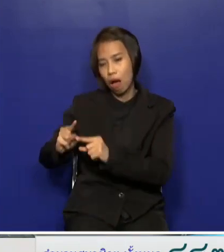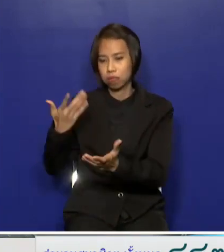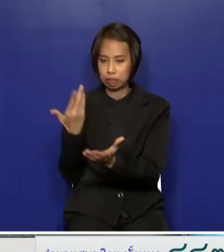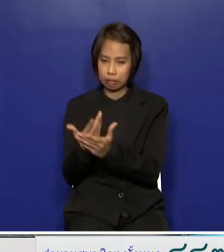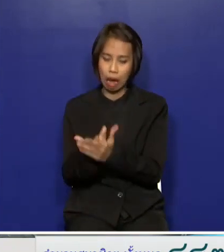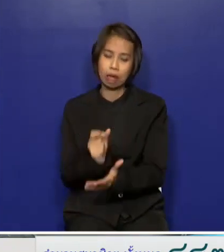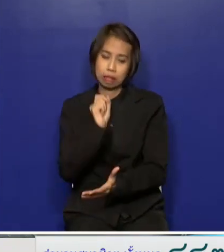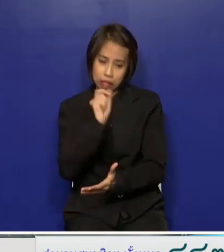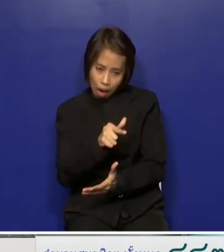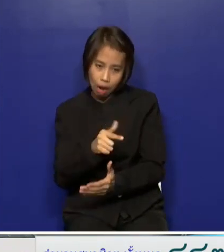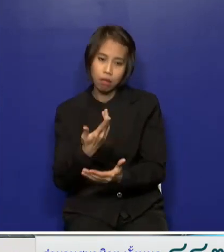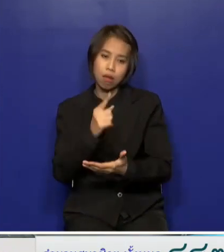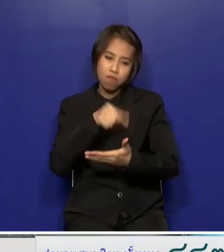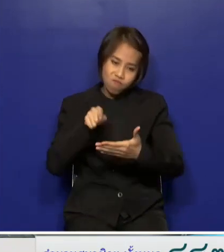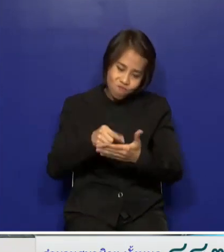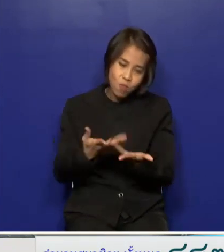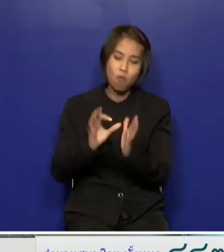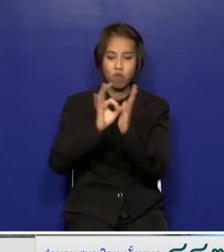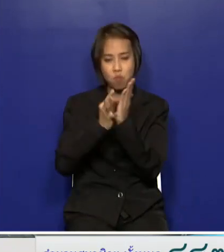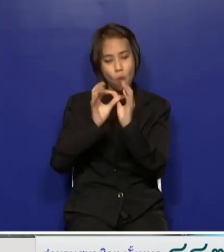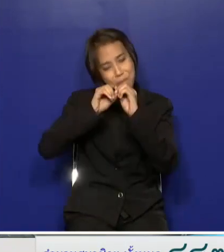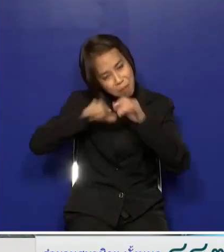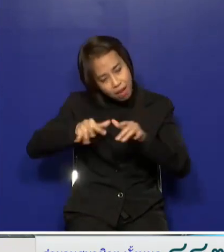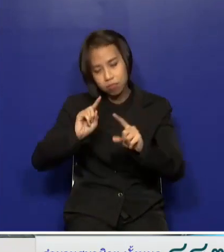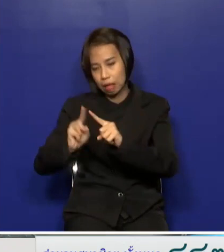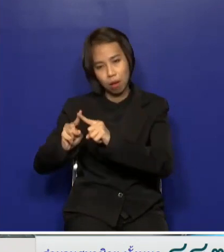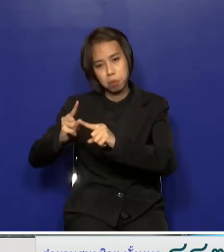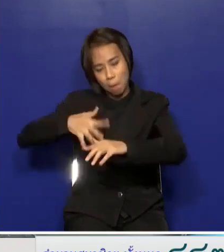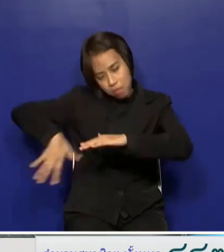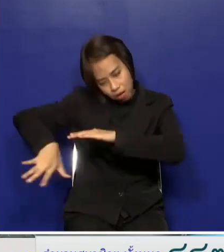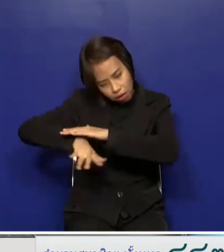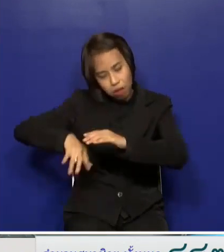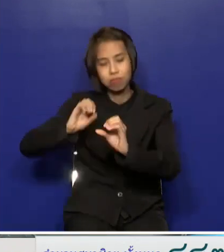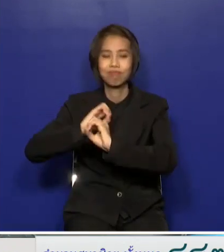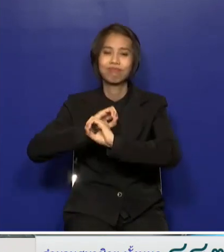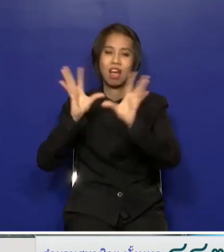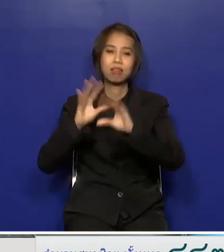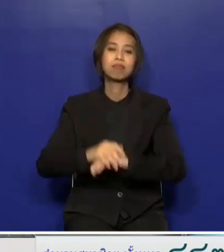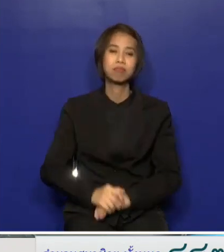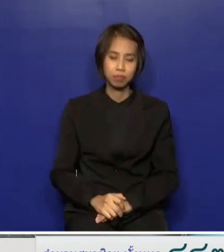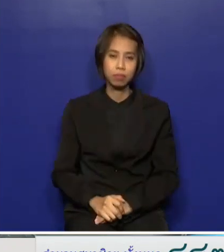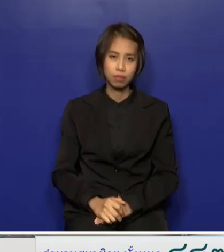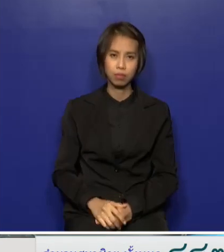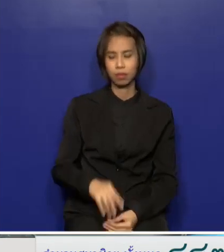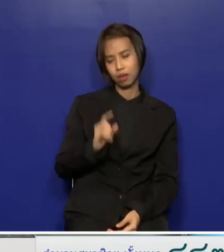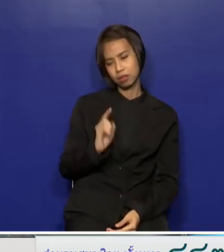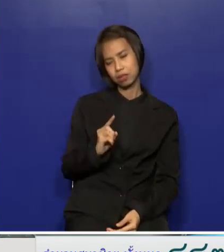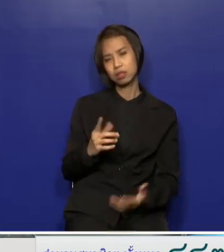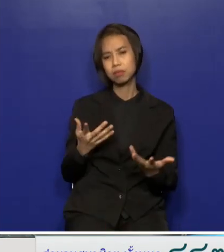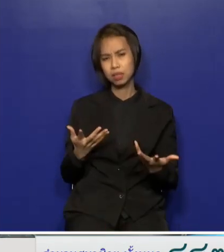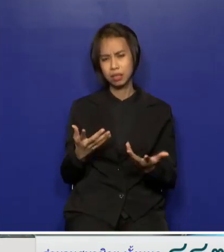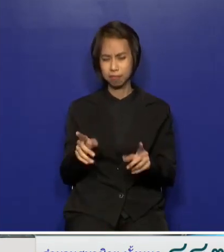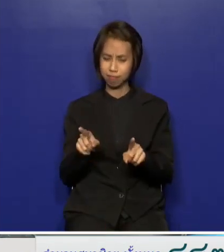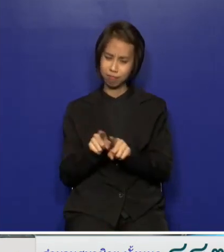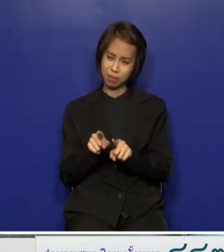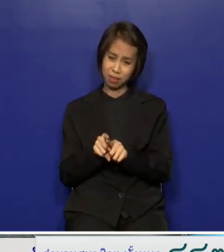องjektนะครั เป็รกฐาทชดเจนนะครัซึงปกติตงนี้ผมวามัน มไม่ใช